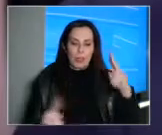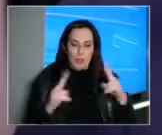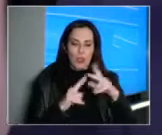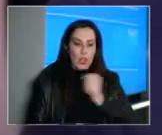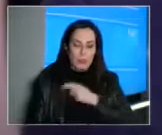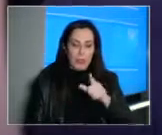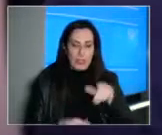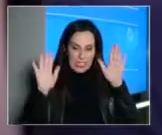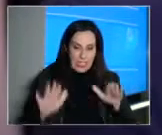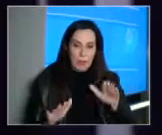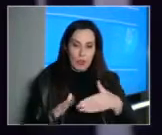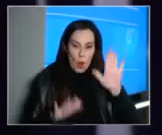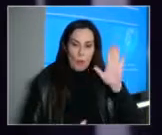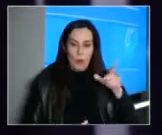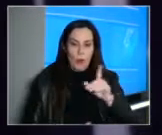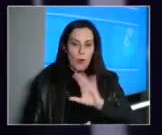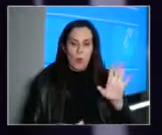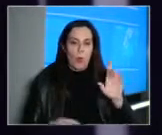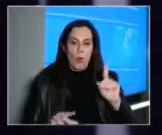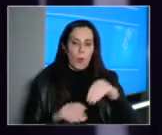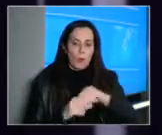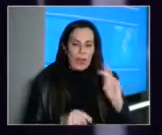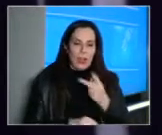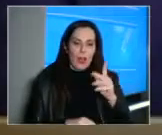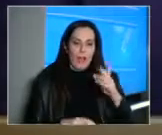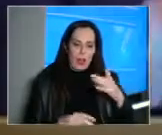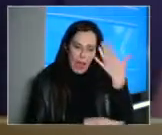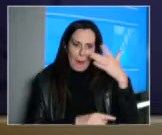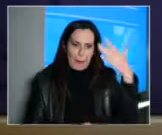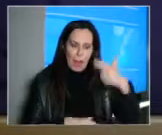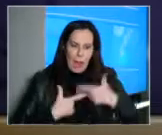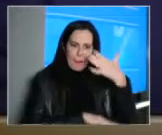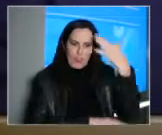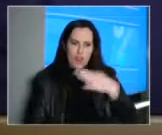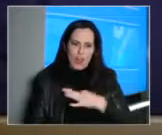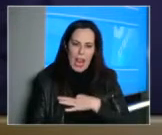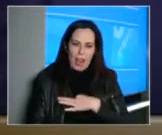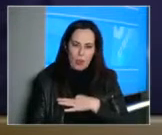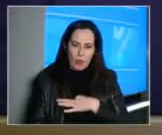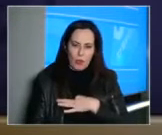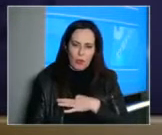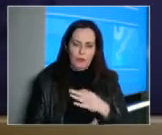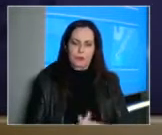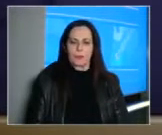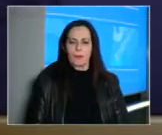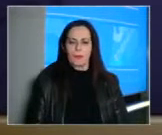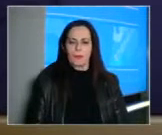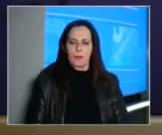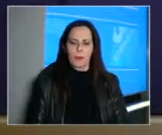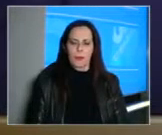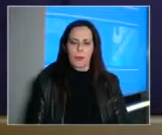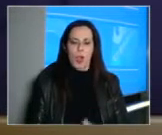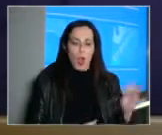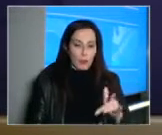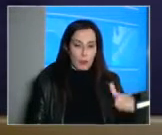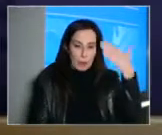de Françaises et de Français, dont la religion, et l'islam, et qui sont pour la très grande majorité, absolument pas dans le communautarisme, mais qui